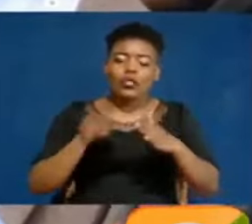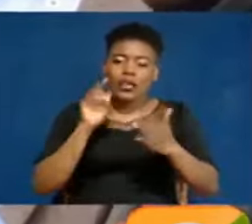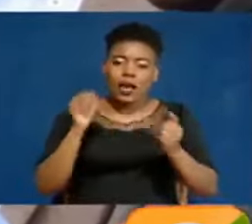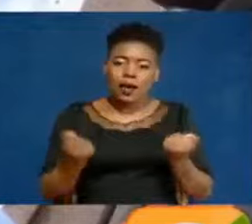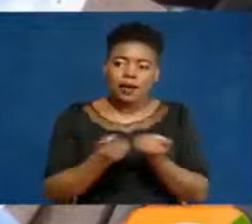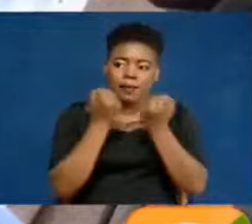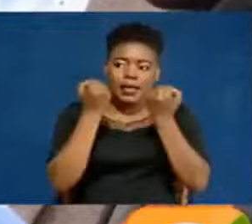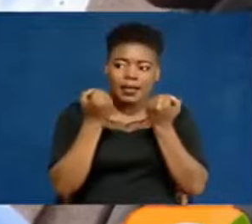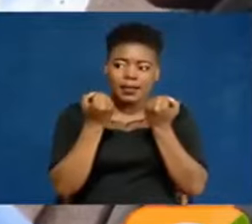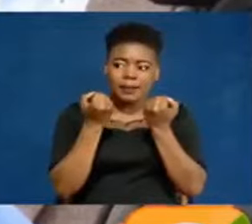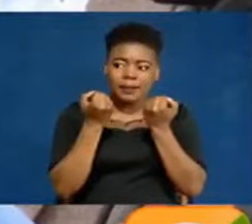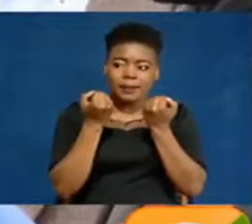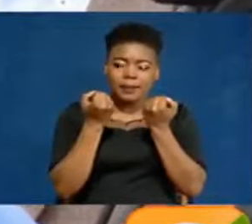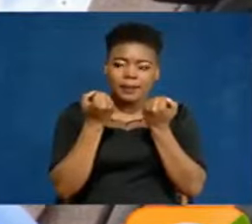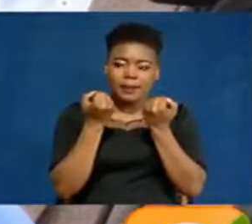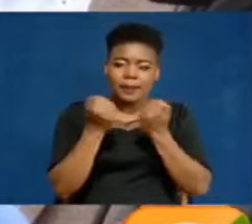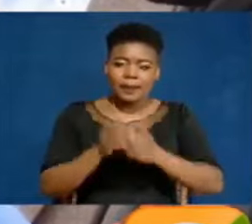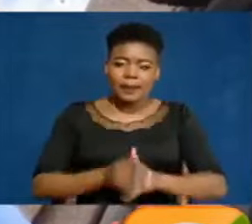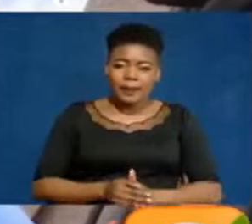That